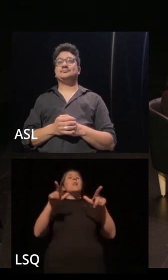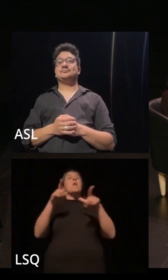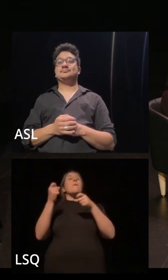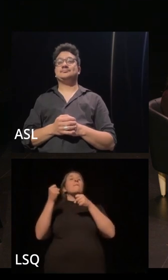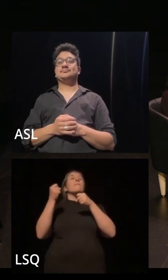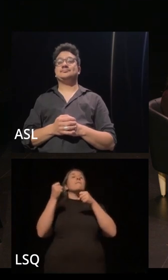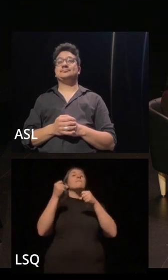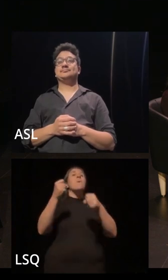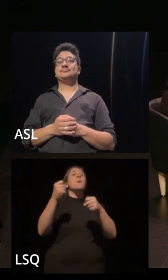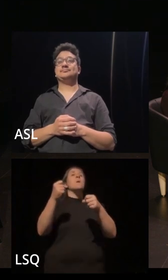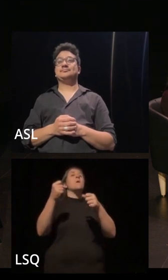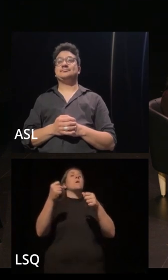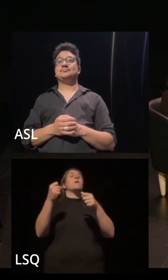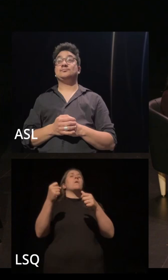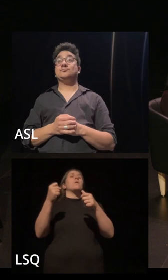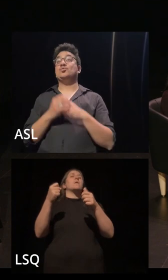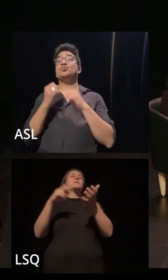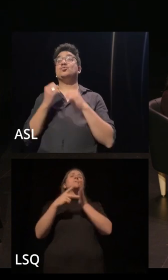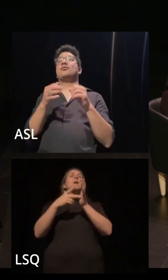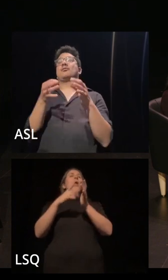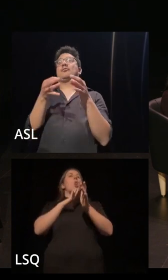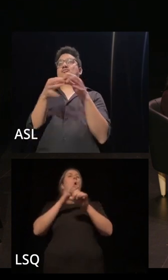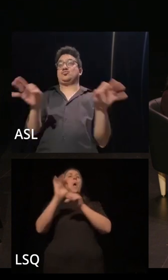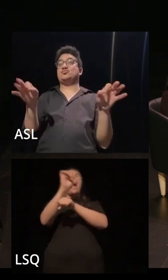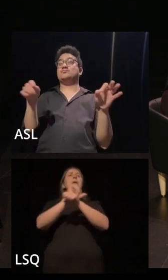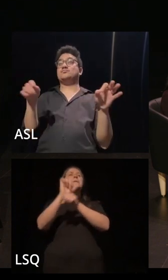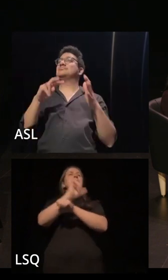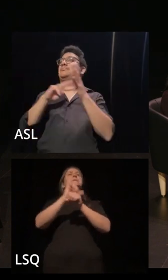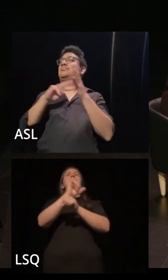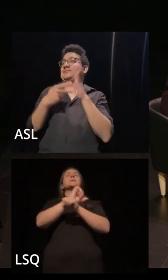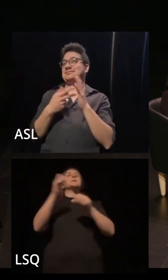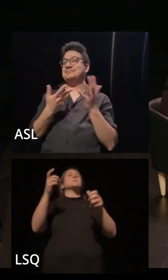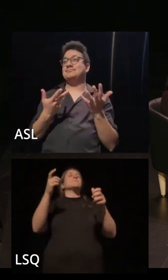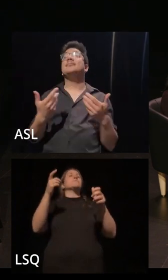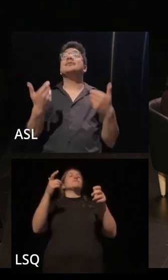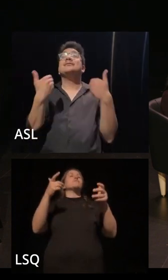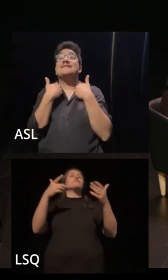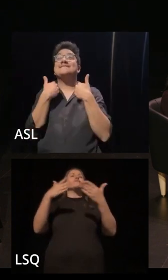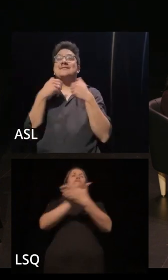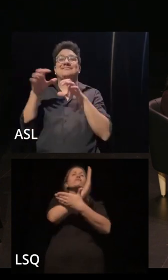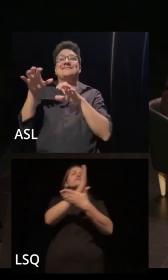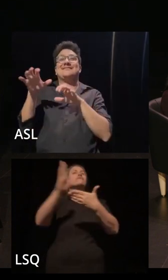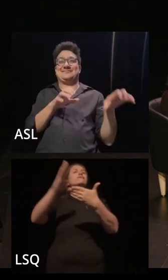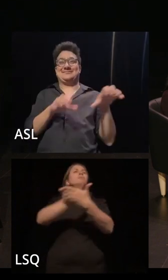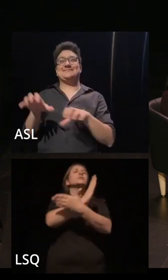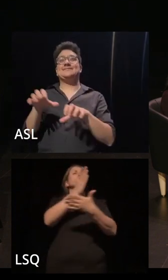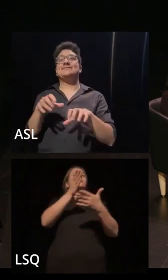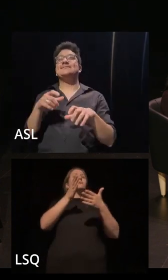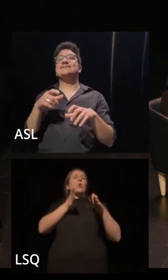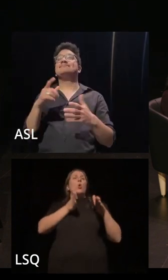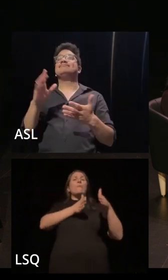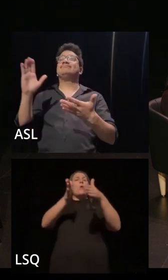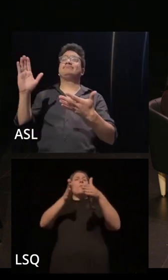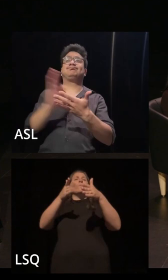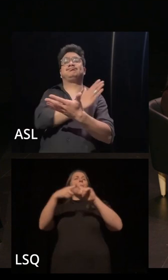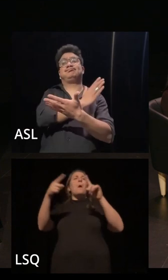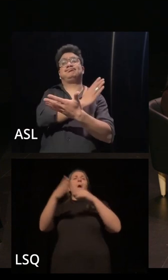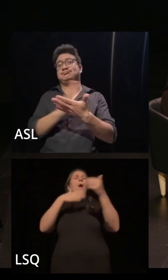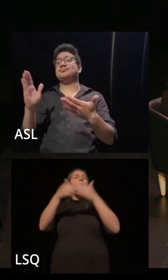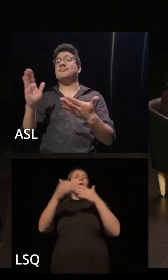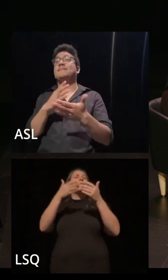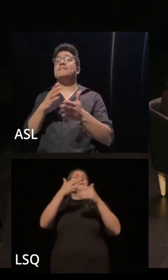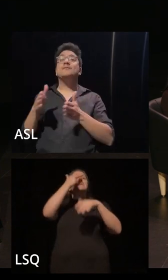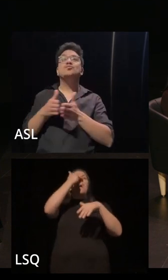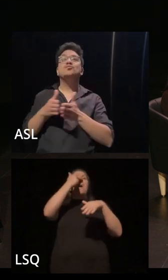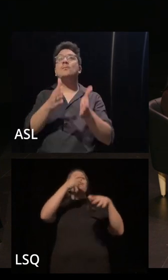donc il y a beaucoup d'activités socioculturelles qui se font de façon partagé des deux côtés de la frontière, notamment des activités